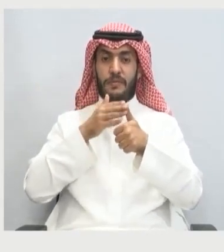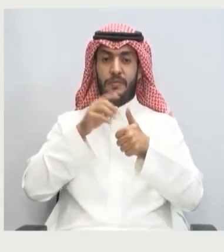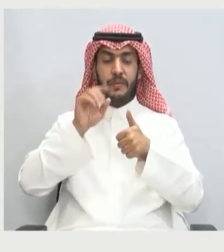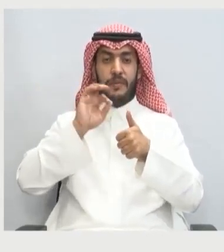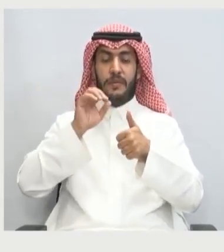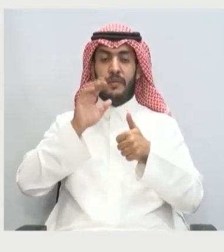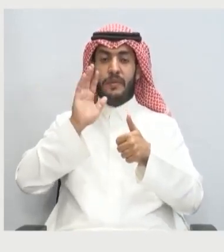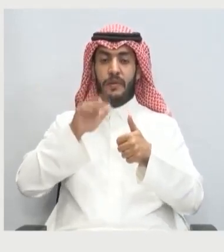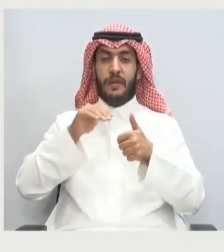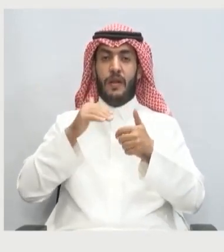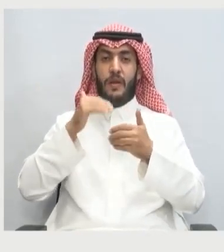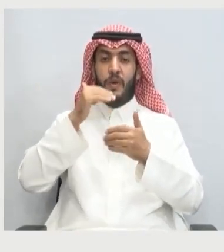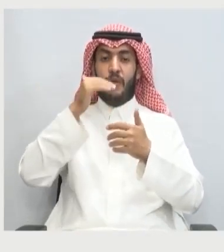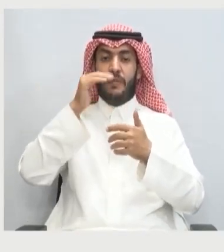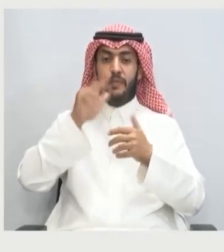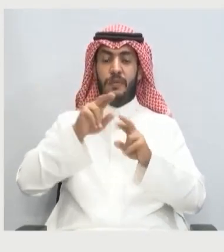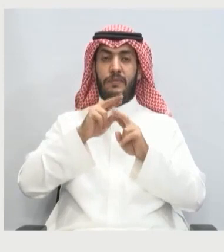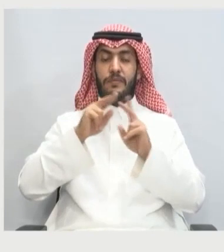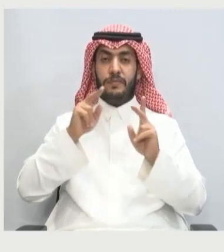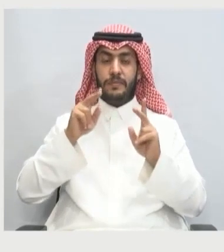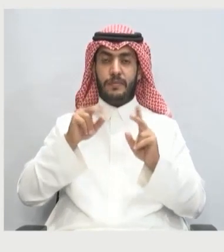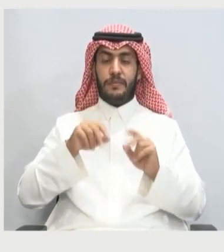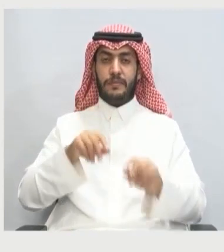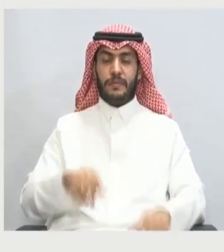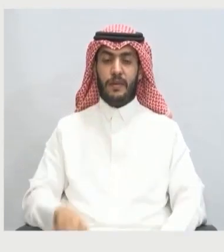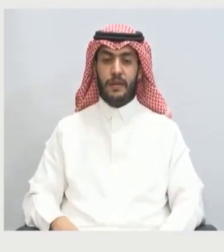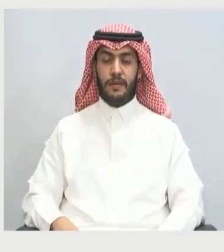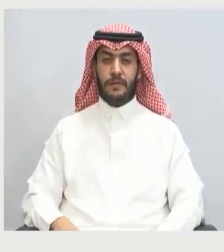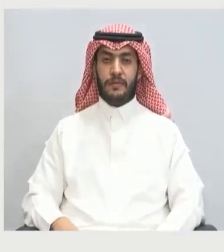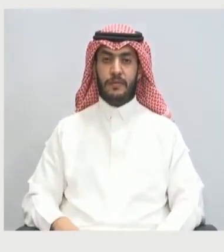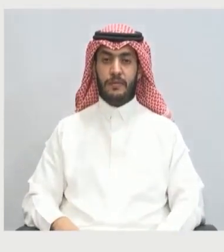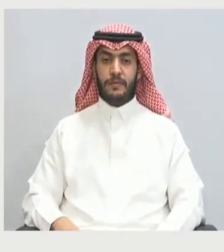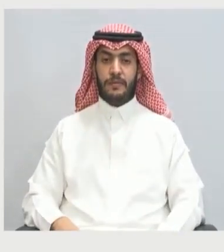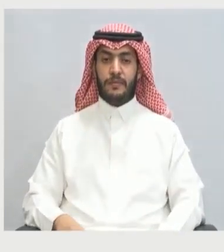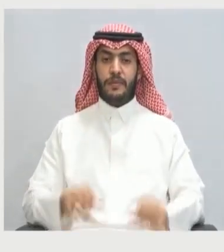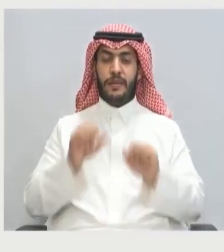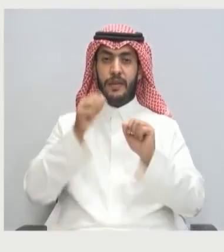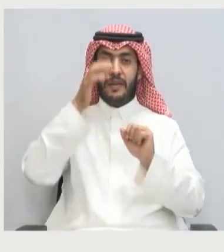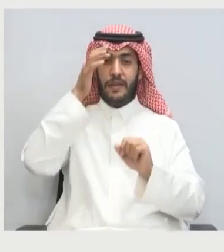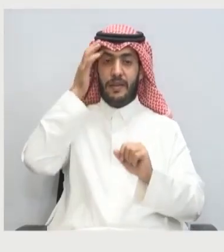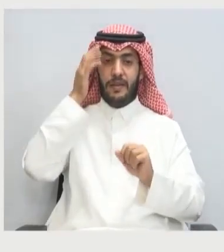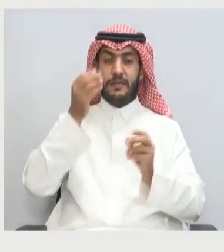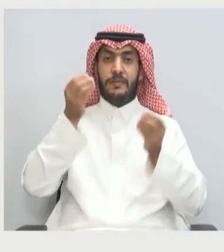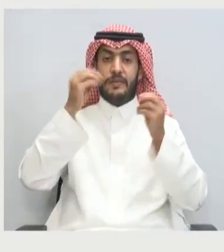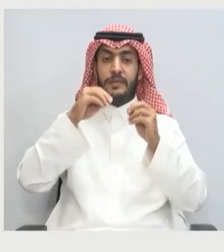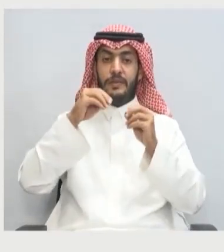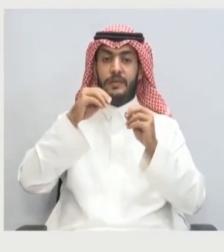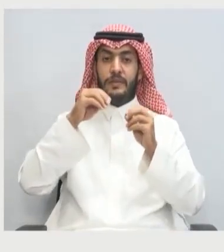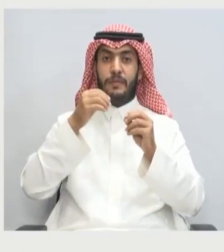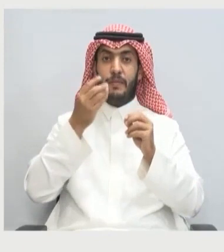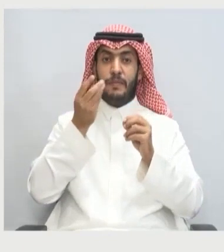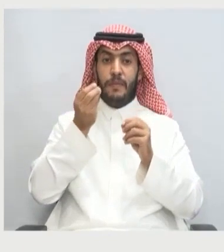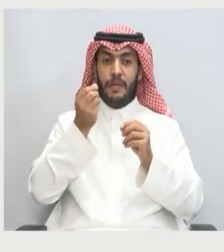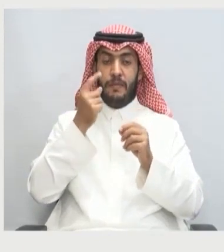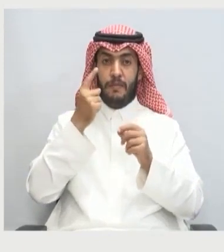لا هناك الكثير منها الكثير من التفاعلات خاصه عندما تكون اكثر من مادتين ثلاث